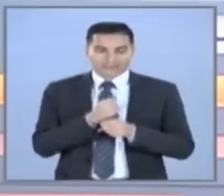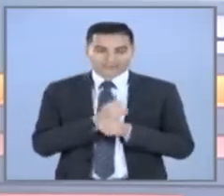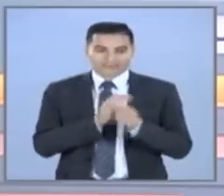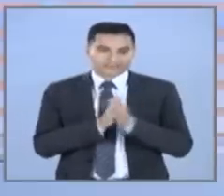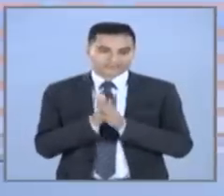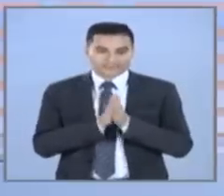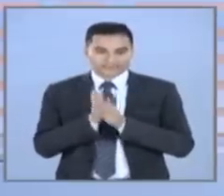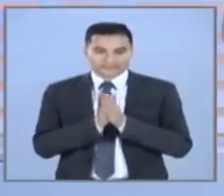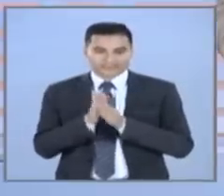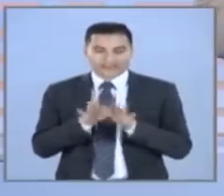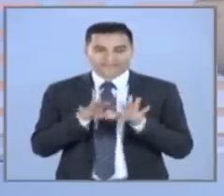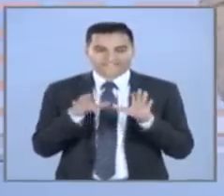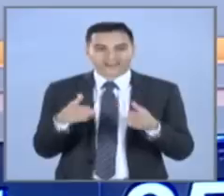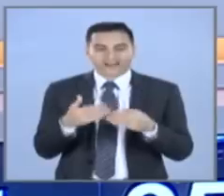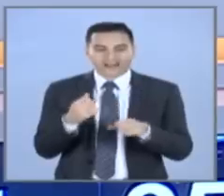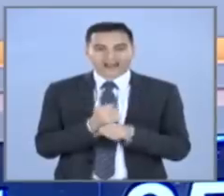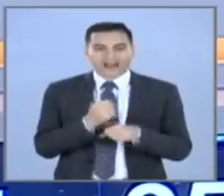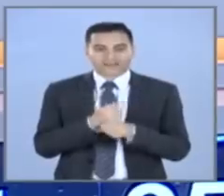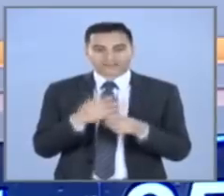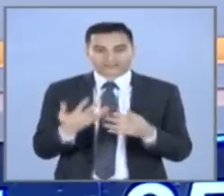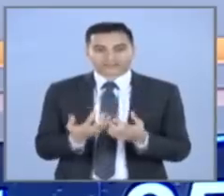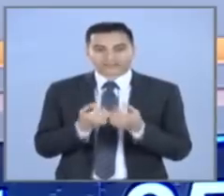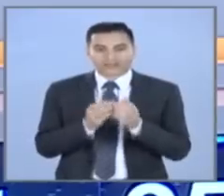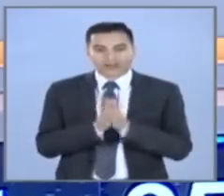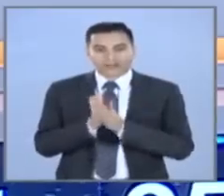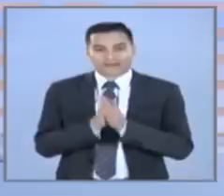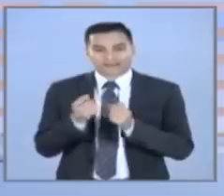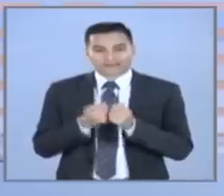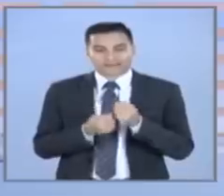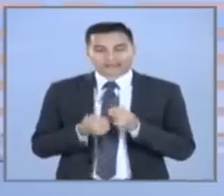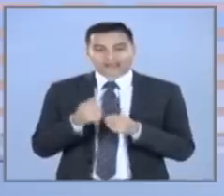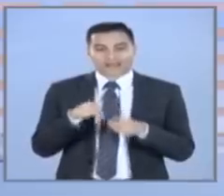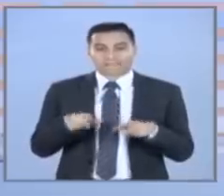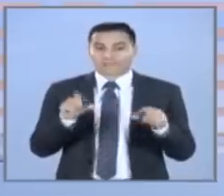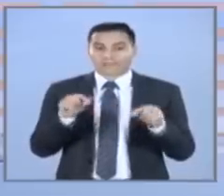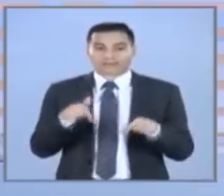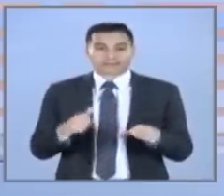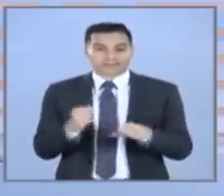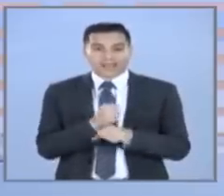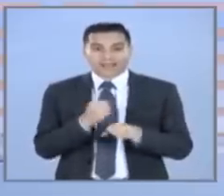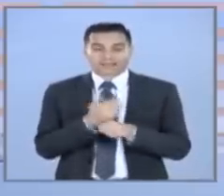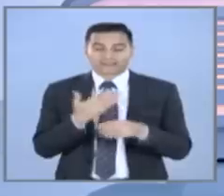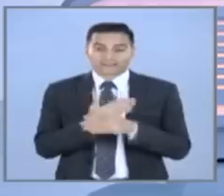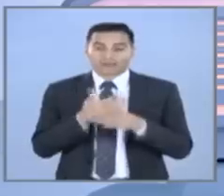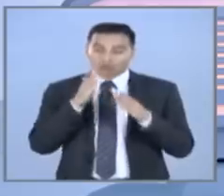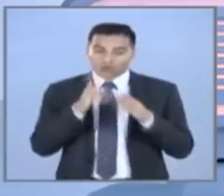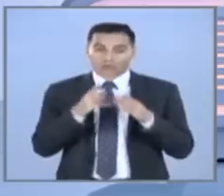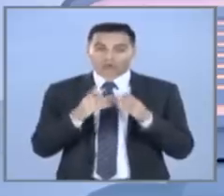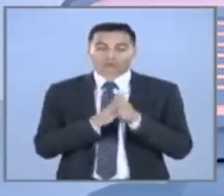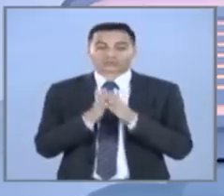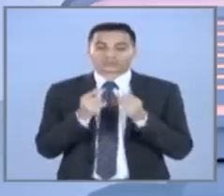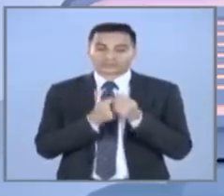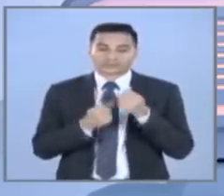بخبرته عارف يجهز فريقه كويس، فمستعدين للمباراة. ميزة دوري المجموعات إن أنتوا تقدروا